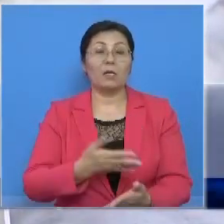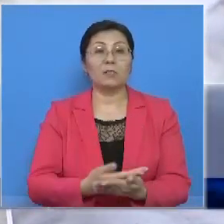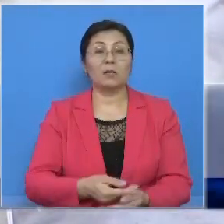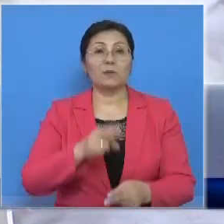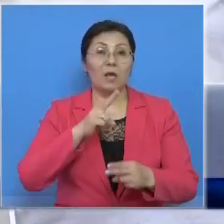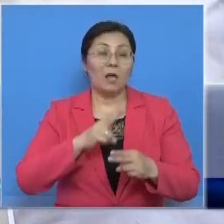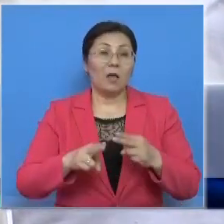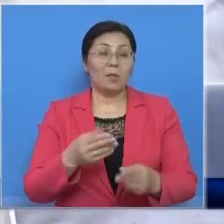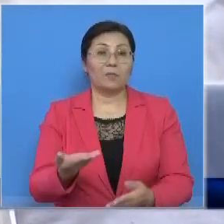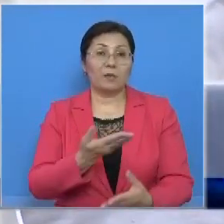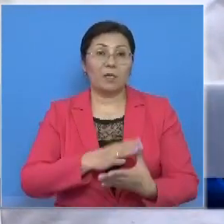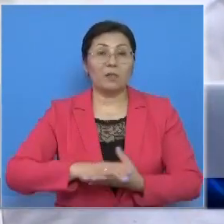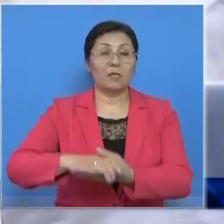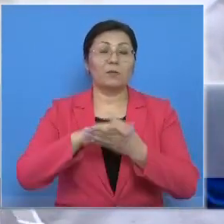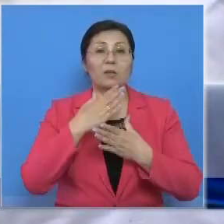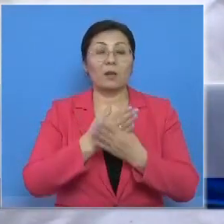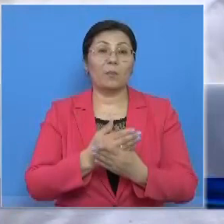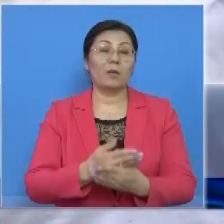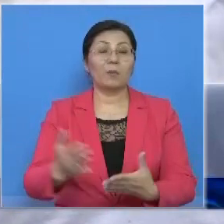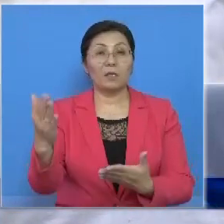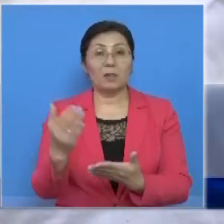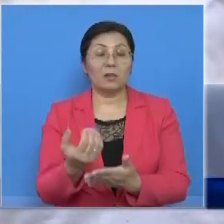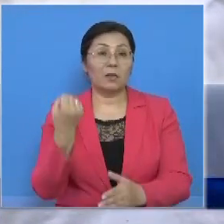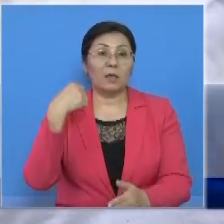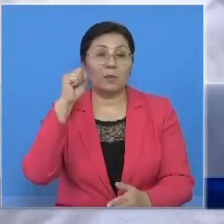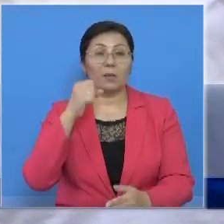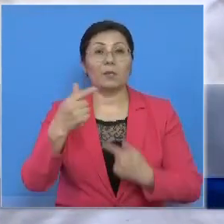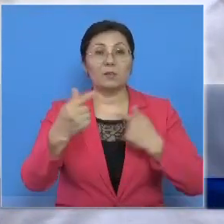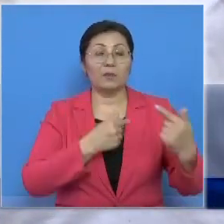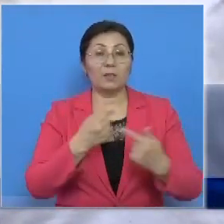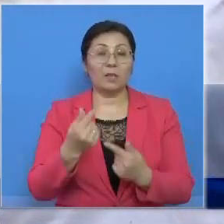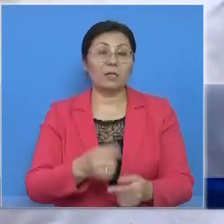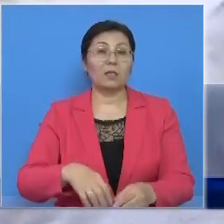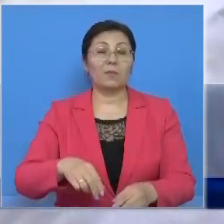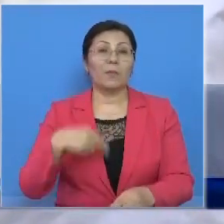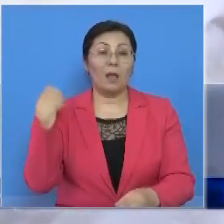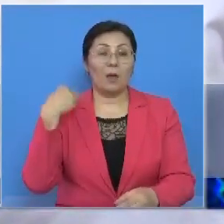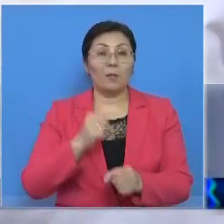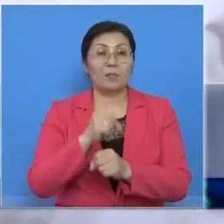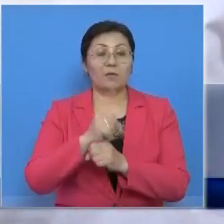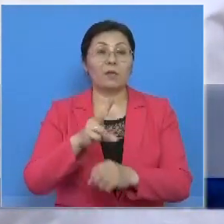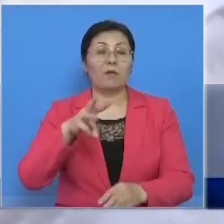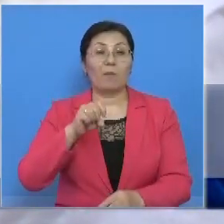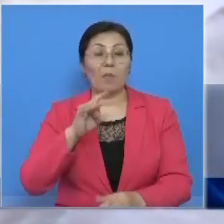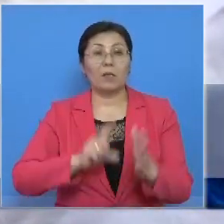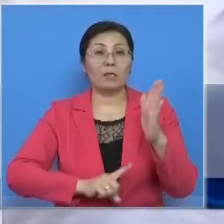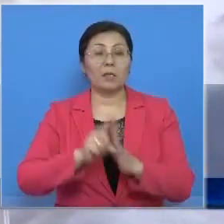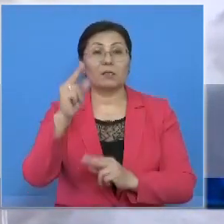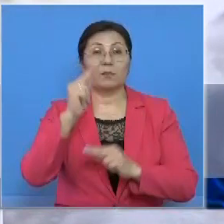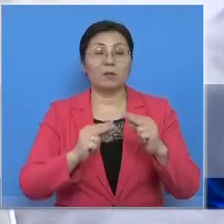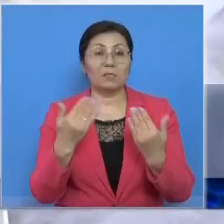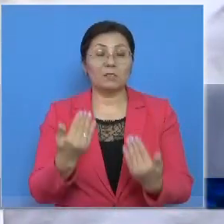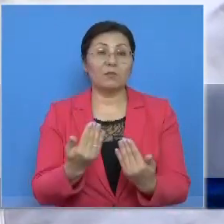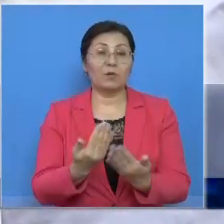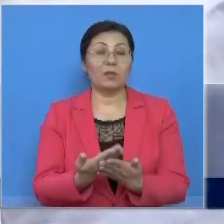паводков. Наше единство помогло преодолеть трудности. Благодаря поддержке президента страны Касым-Жомарта Токаева в марте было начато строительство. А уже сегодня